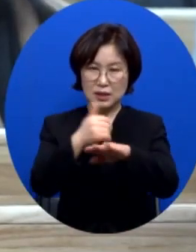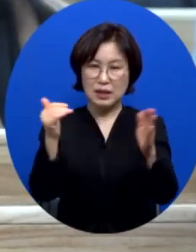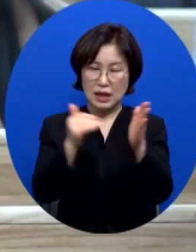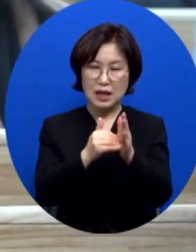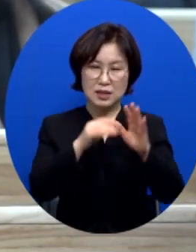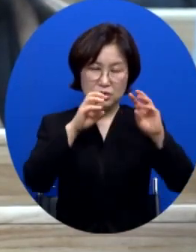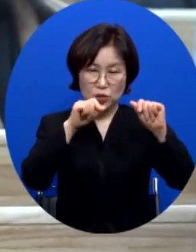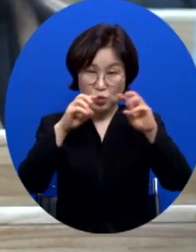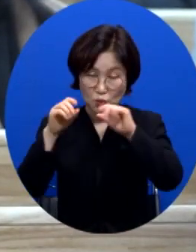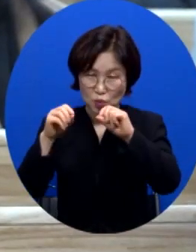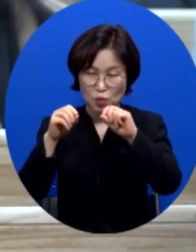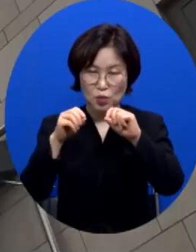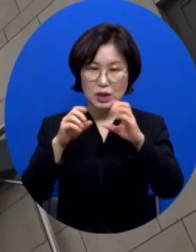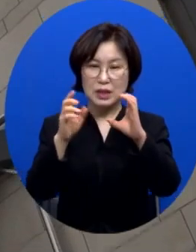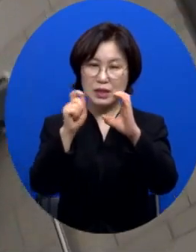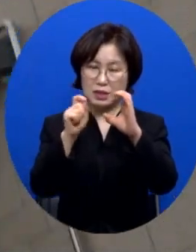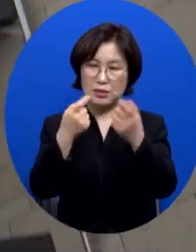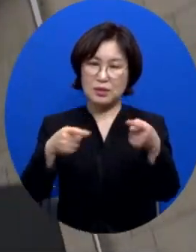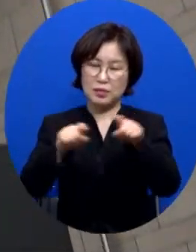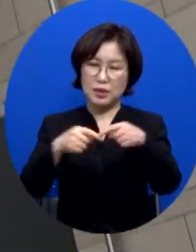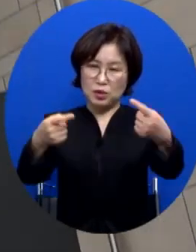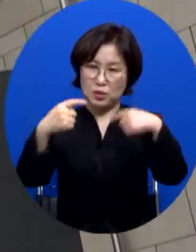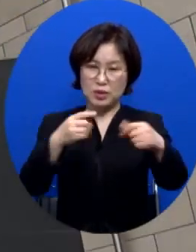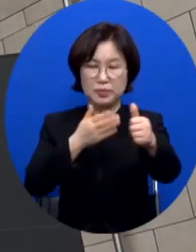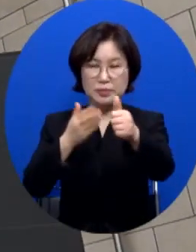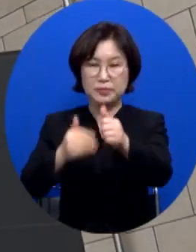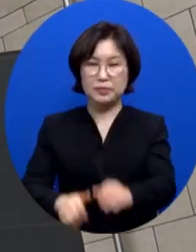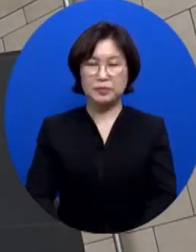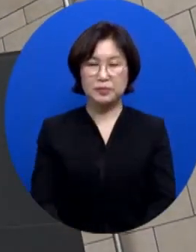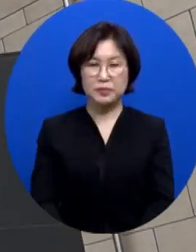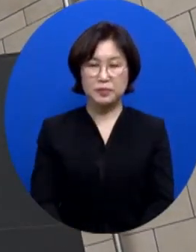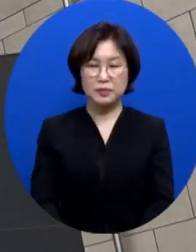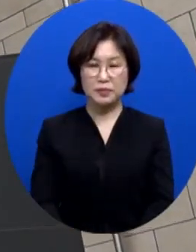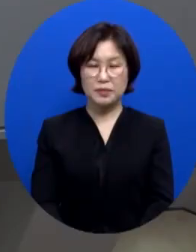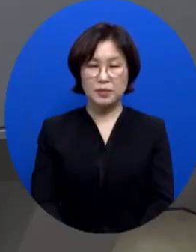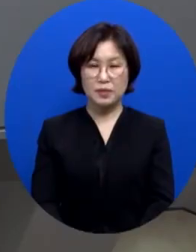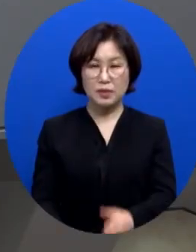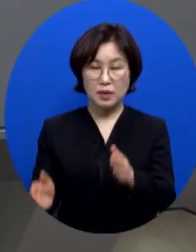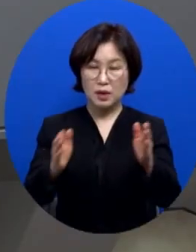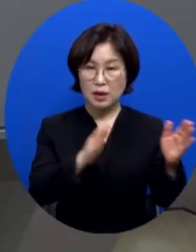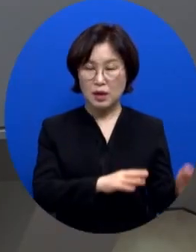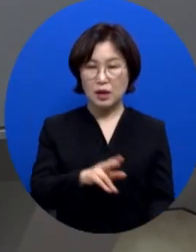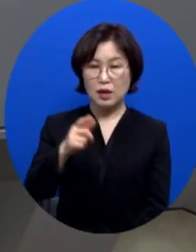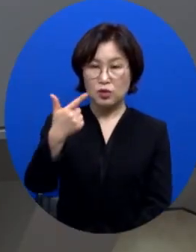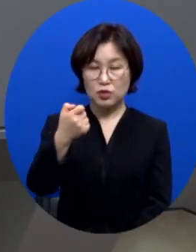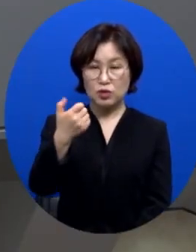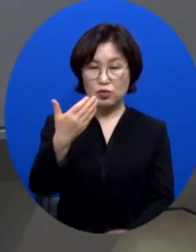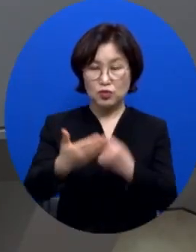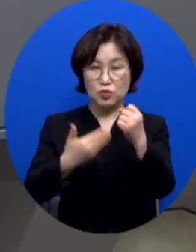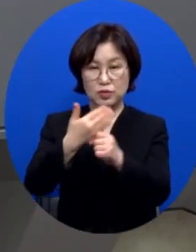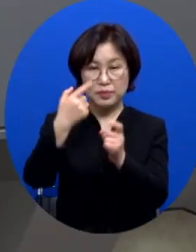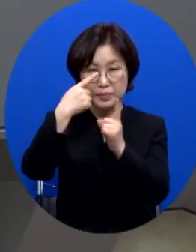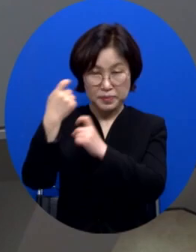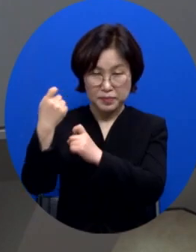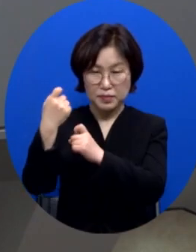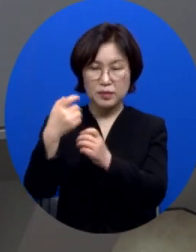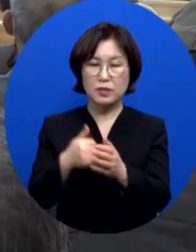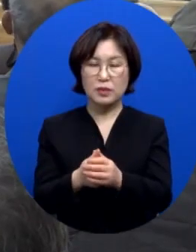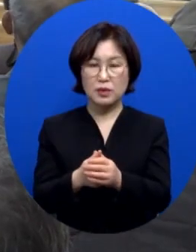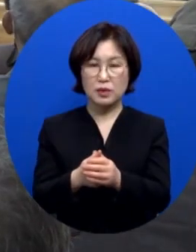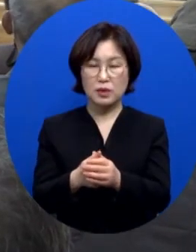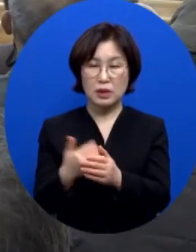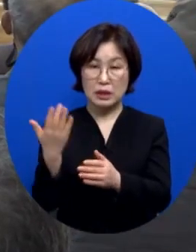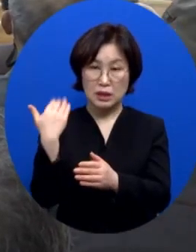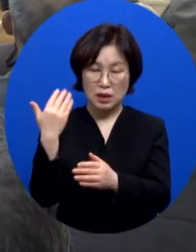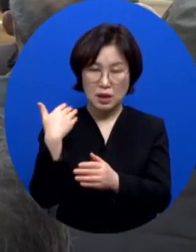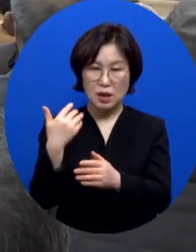cds 와 동 여캐 주길 바란다 고 말했습니다 올해 창립 69 주년을 맞은 양정 교회는 지난해 지상 6층